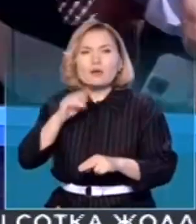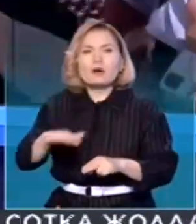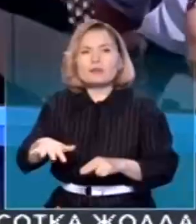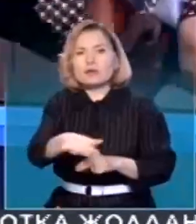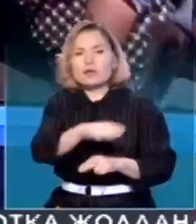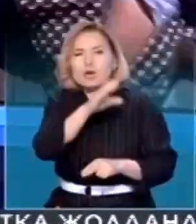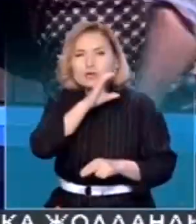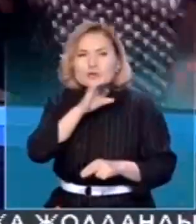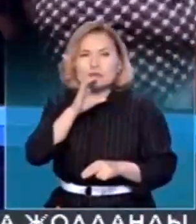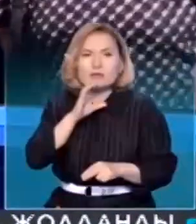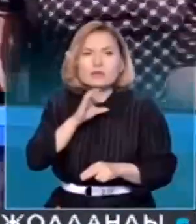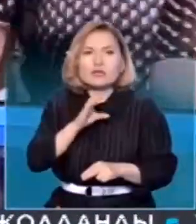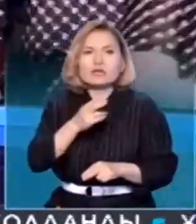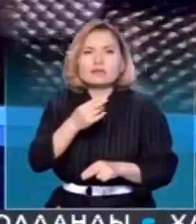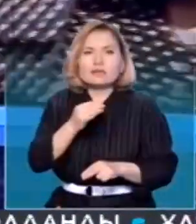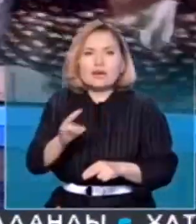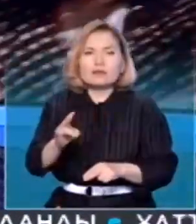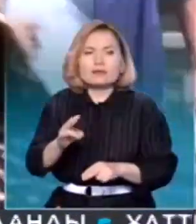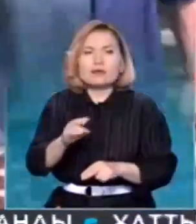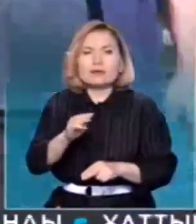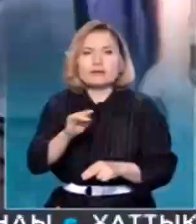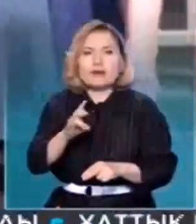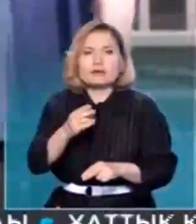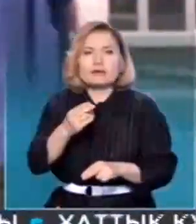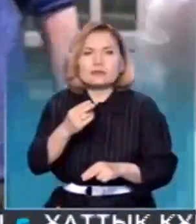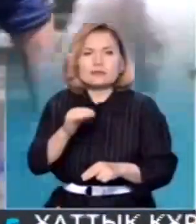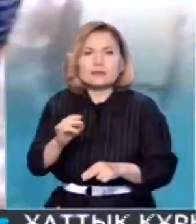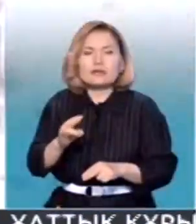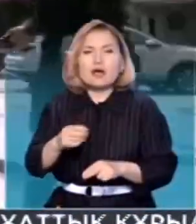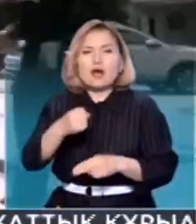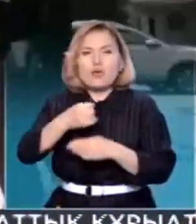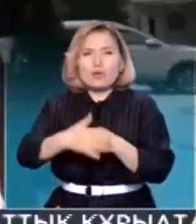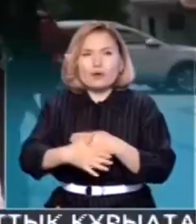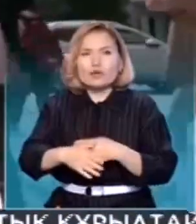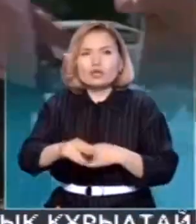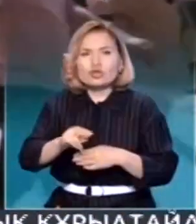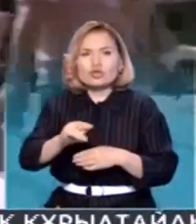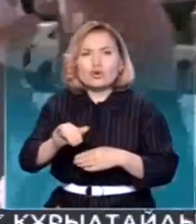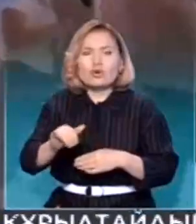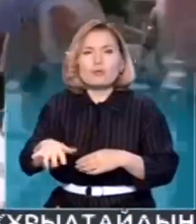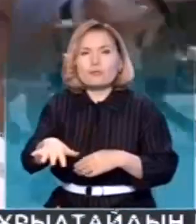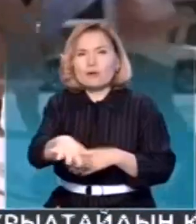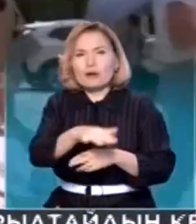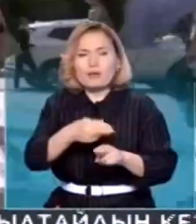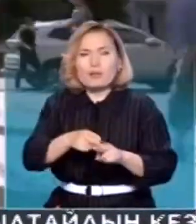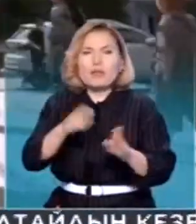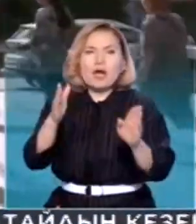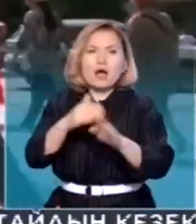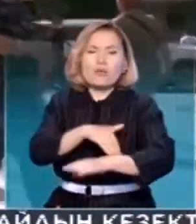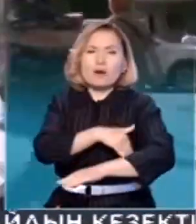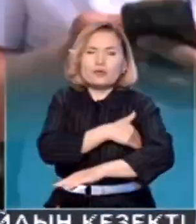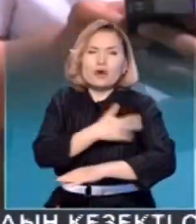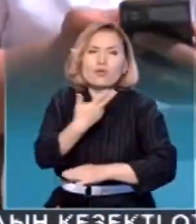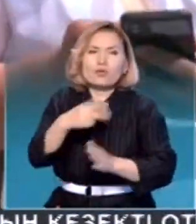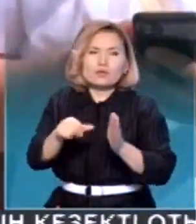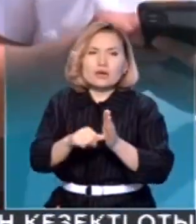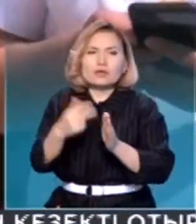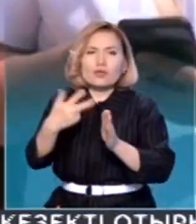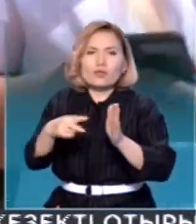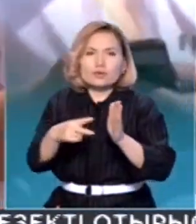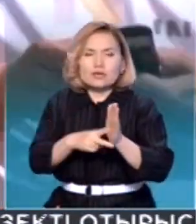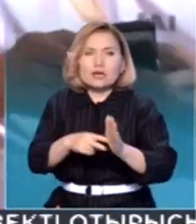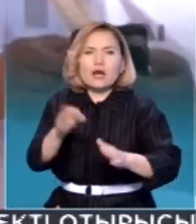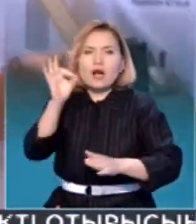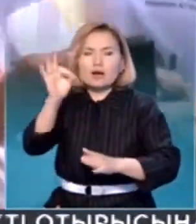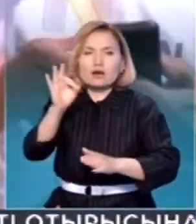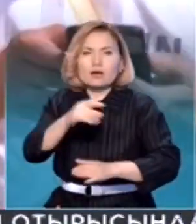Шаньдунь, солтүстігі Цяньян және Тяньцин, орталықтағы Ченчжоу провинцияларында ауаның температурасы 36-37